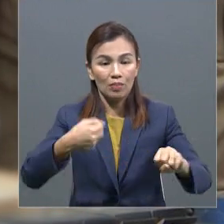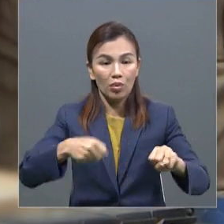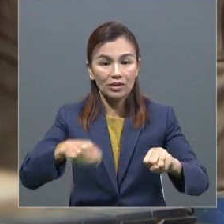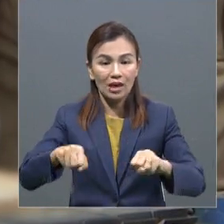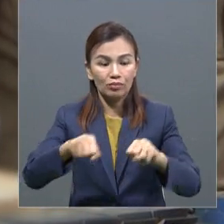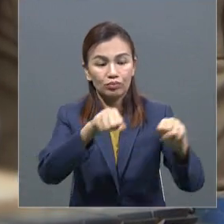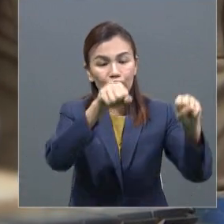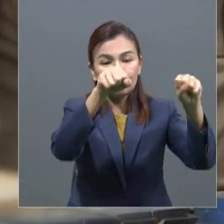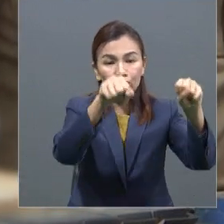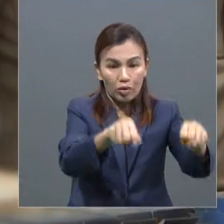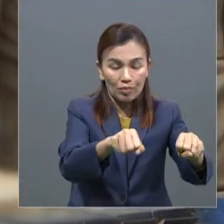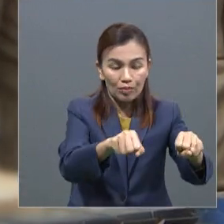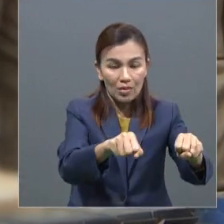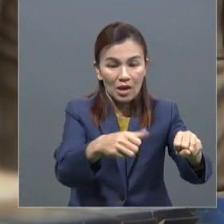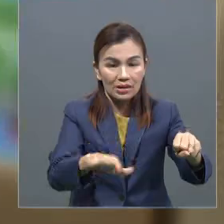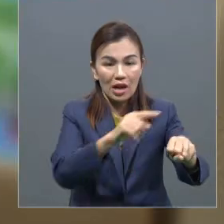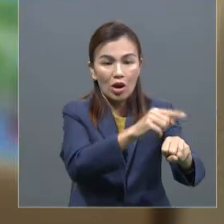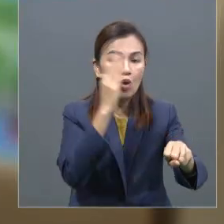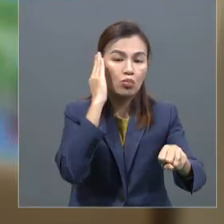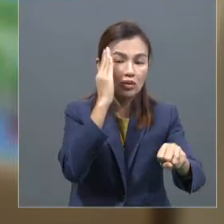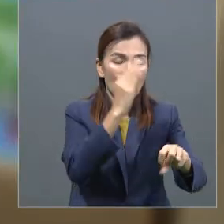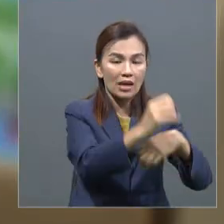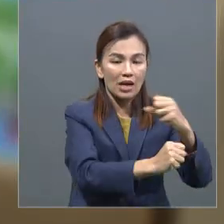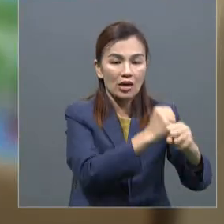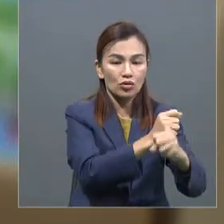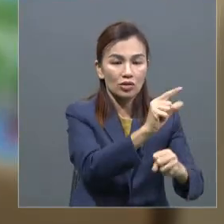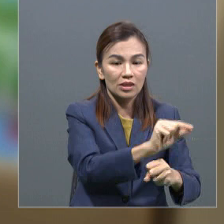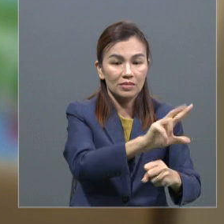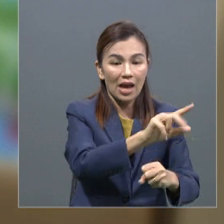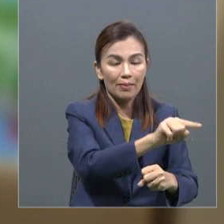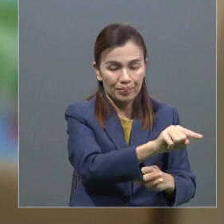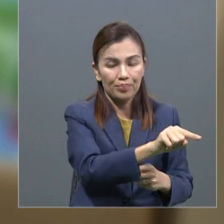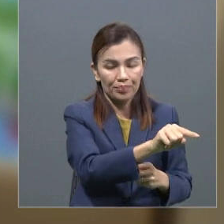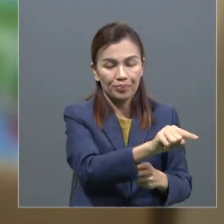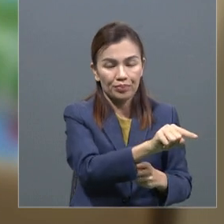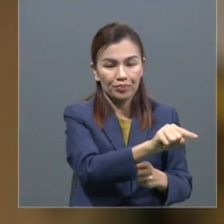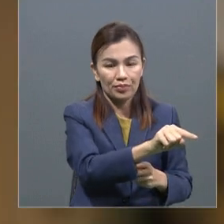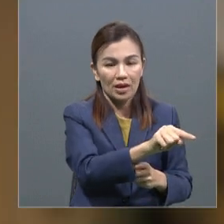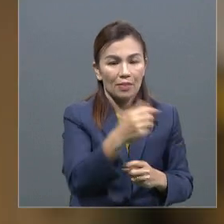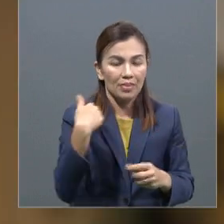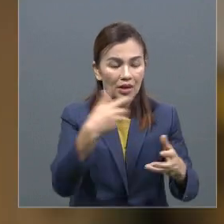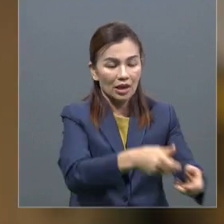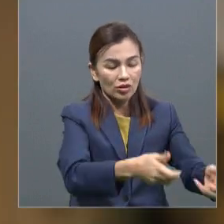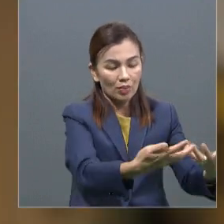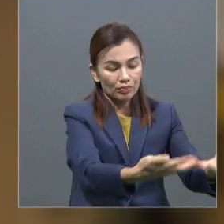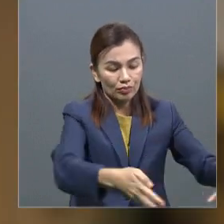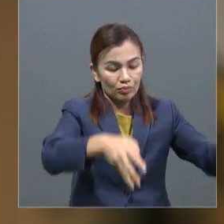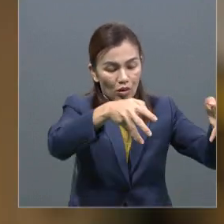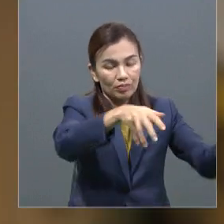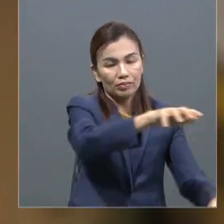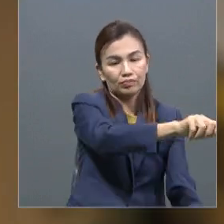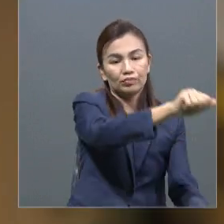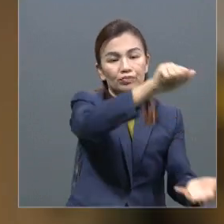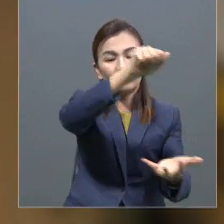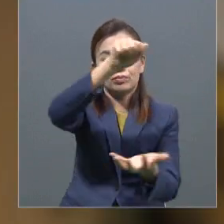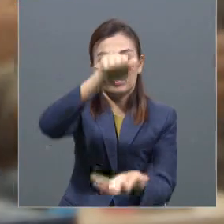ไปจอดหน้าโกดังจากนั้นมีนายภัควัฒน์อายุ 23ปี 1ในผู้ต้องหานำกระสอบสีรุ้งใบใหญ่ส่งมอบให้กับคน